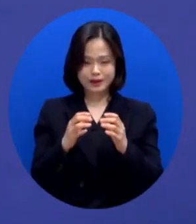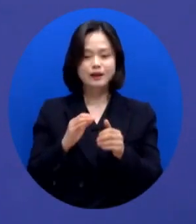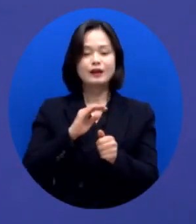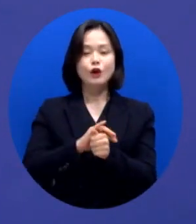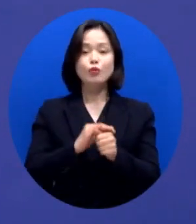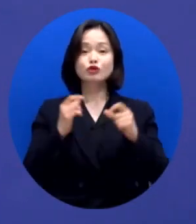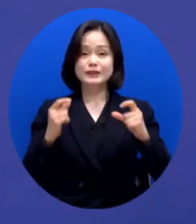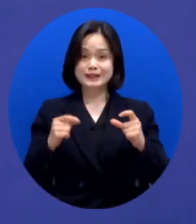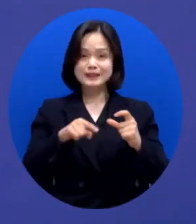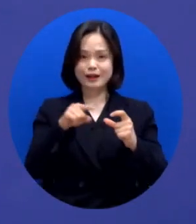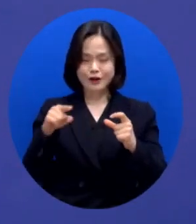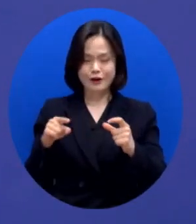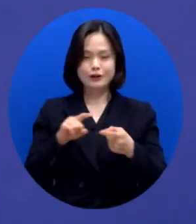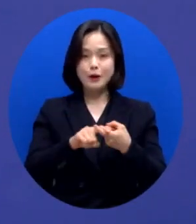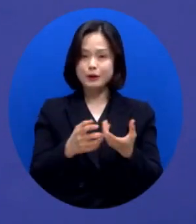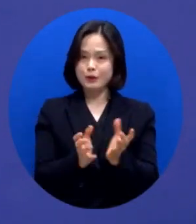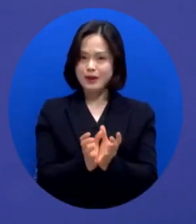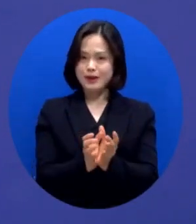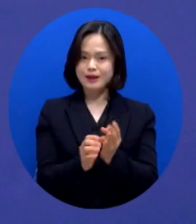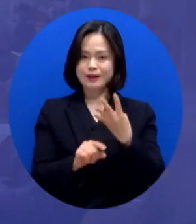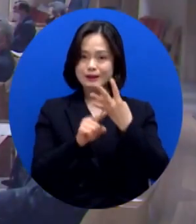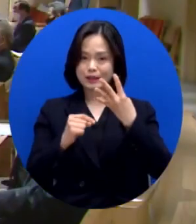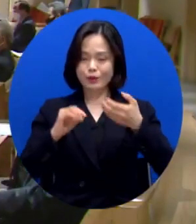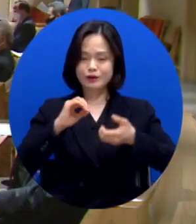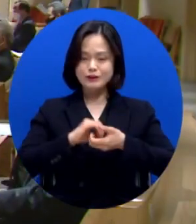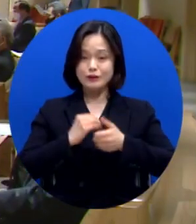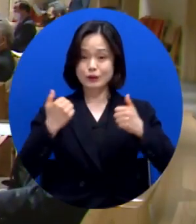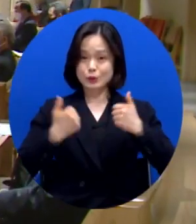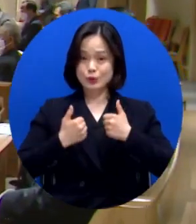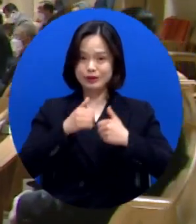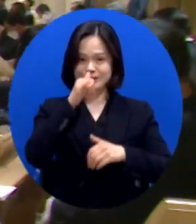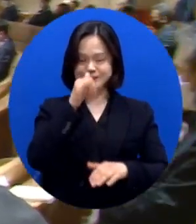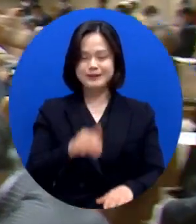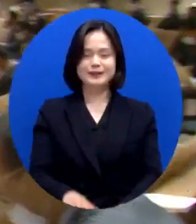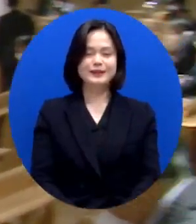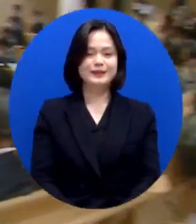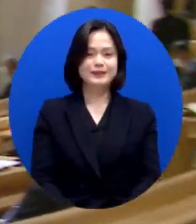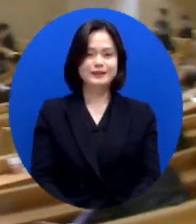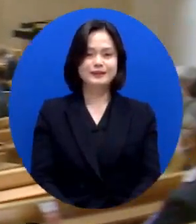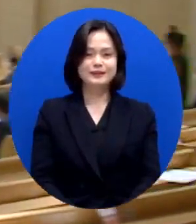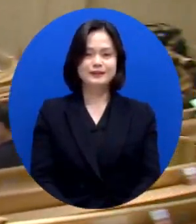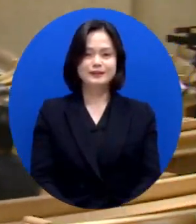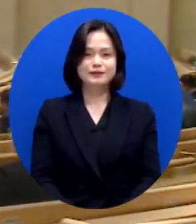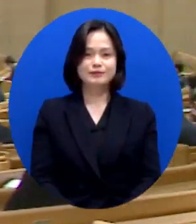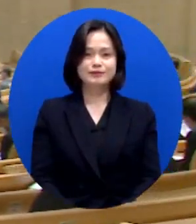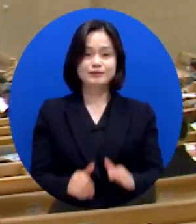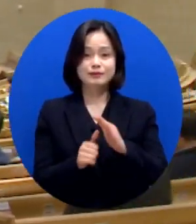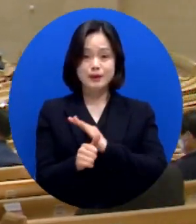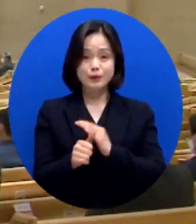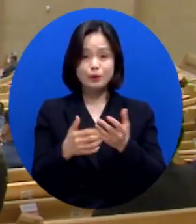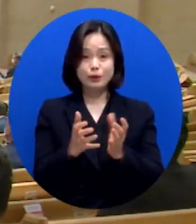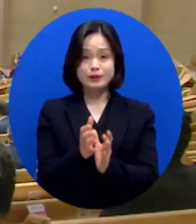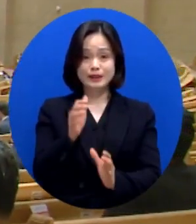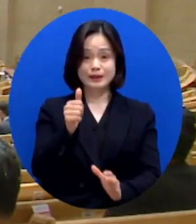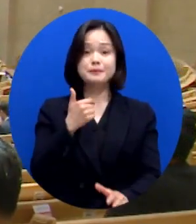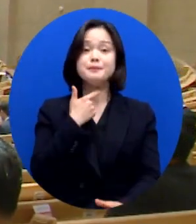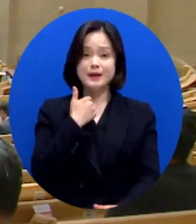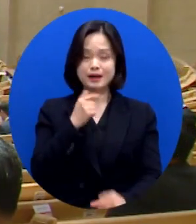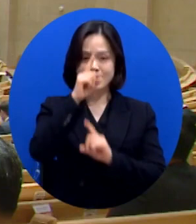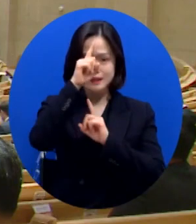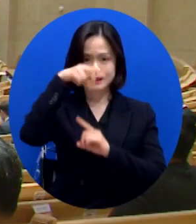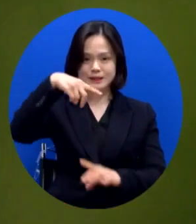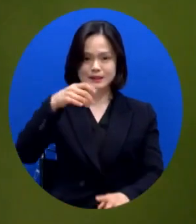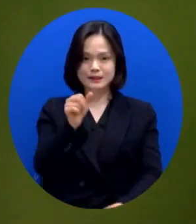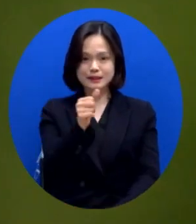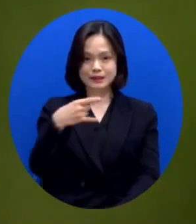합동 영남지역협의회가 3회 정기총회를 열었습니다. 영남지역협의회 대표회장을 역임한 이승희